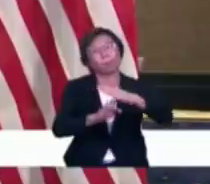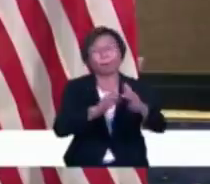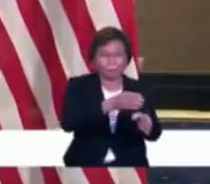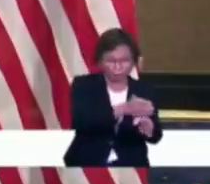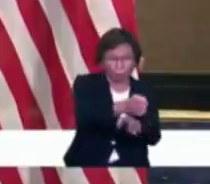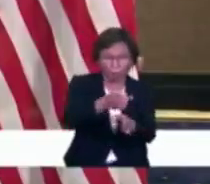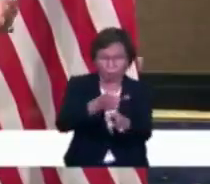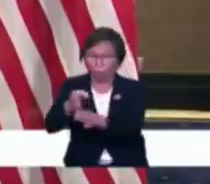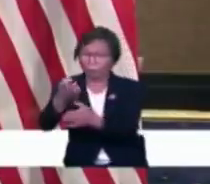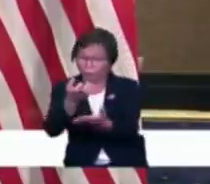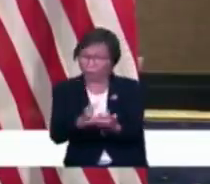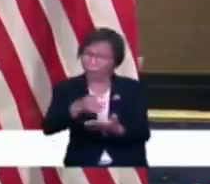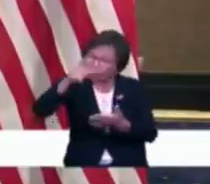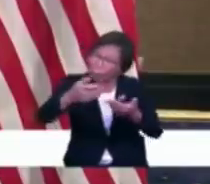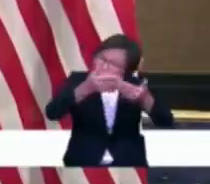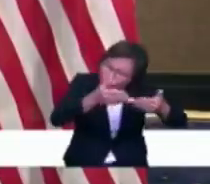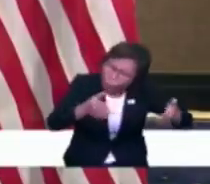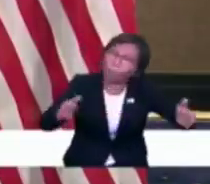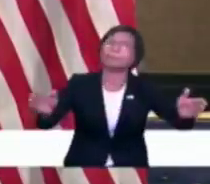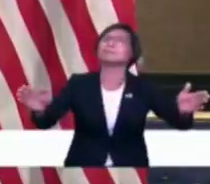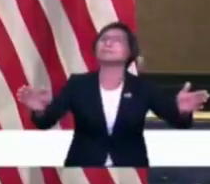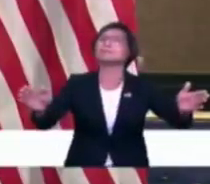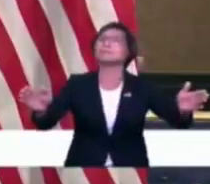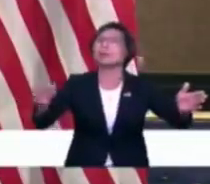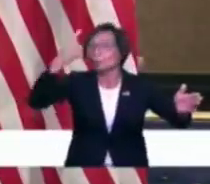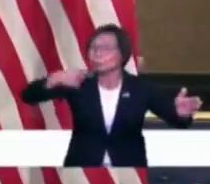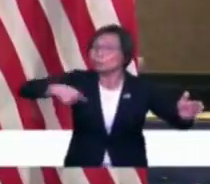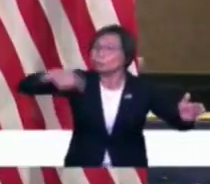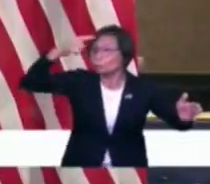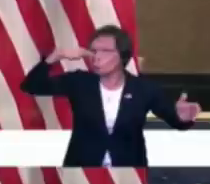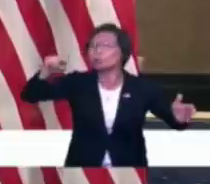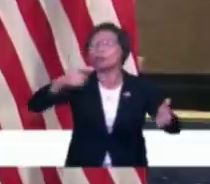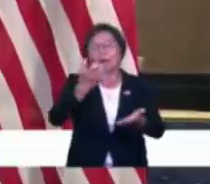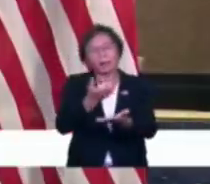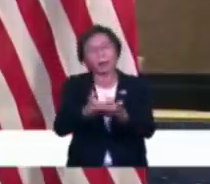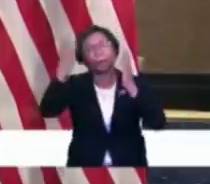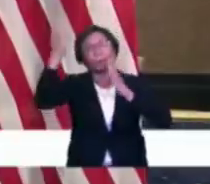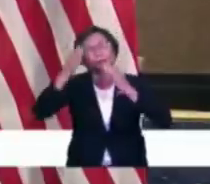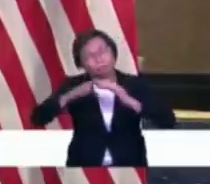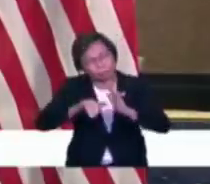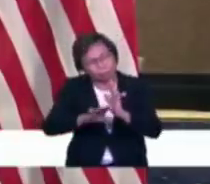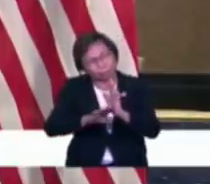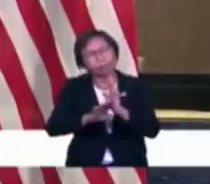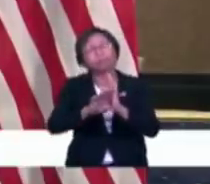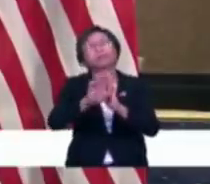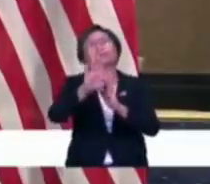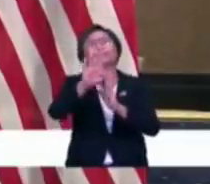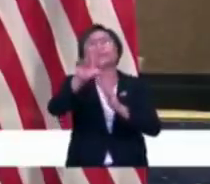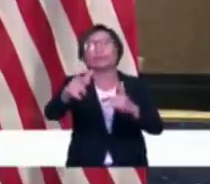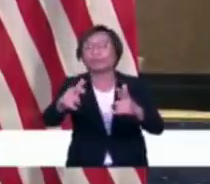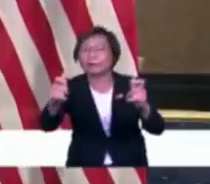Sektor-sektor ekonomi perlu dibuka semula untuk kita pastikan ekonomi negara kita dapat pulih dengan